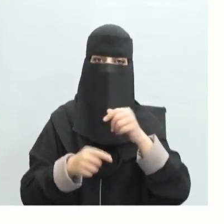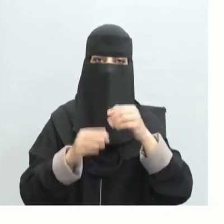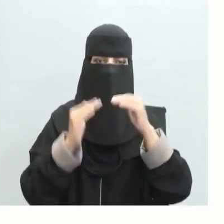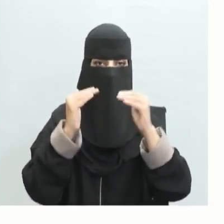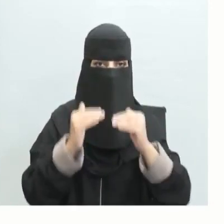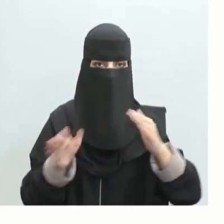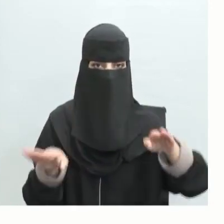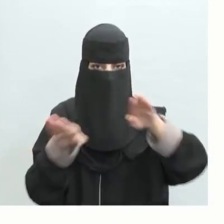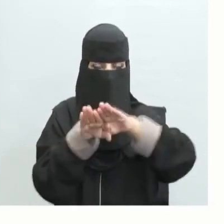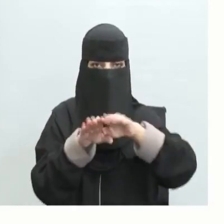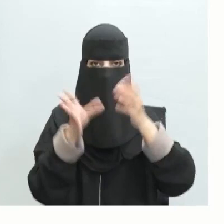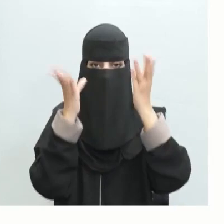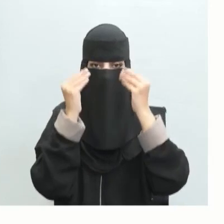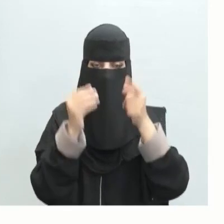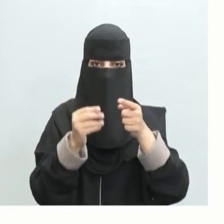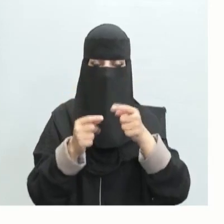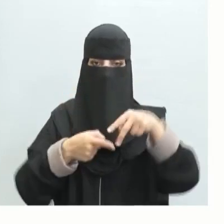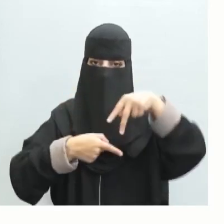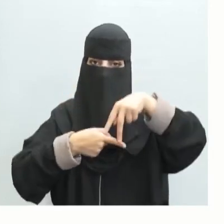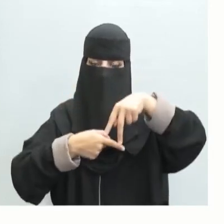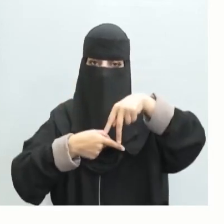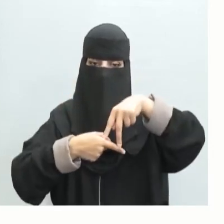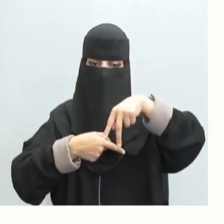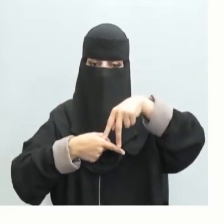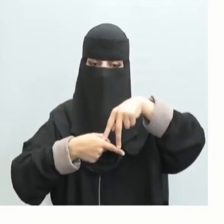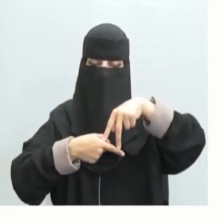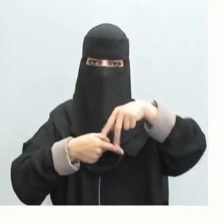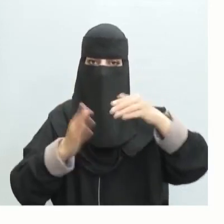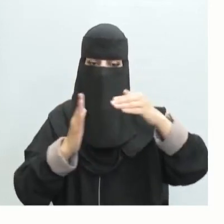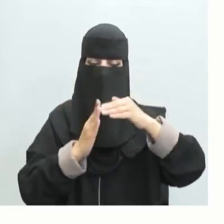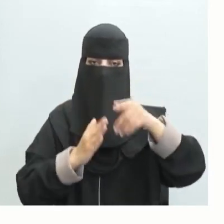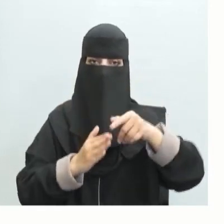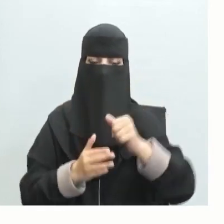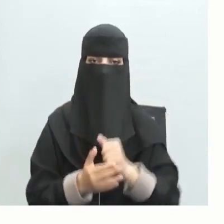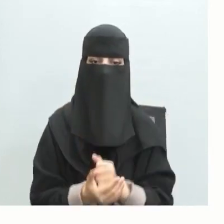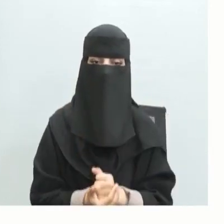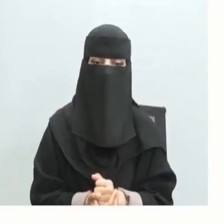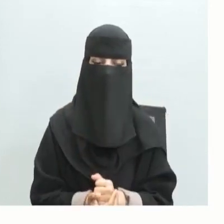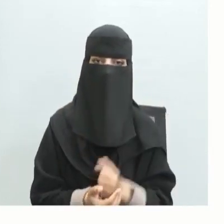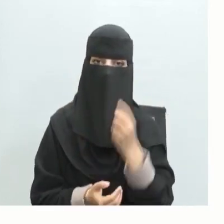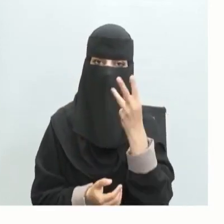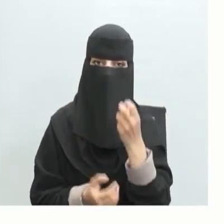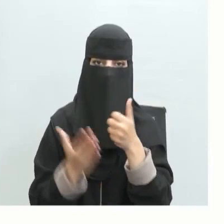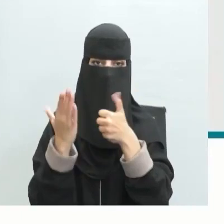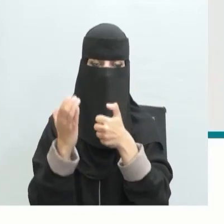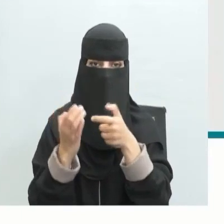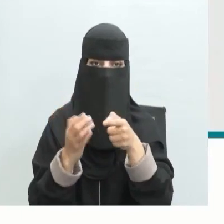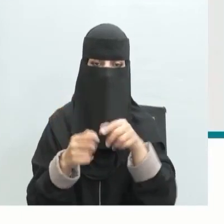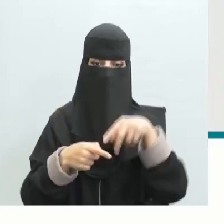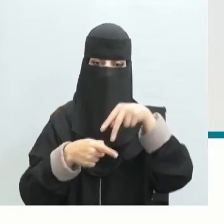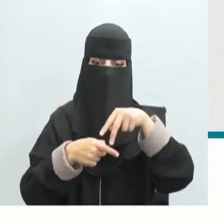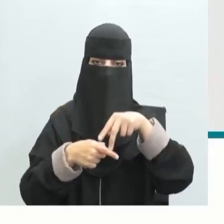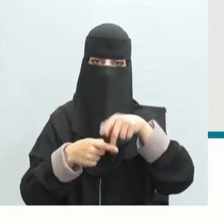الضلعين وتعرفنا على مثلث اللي هو يعتبر 30 6ي هذه